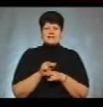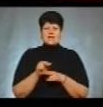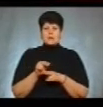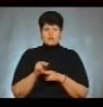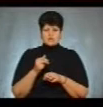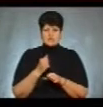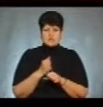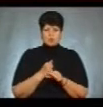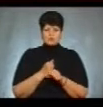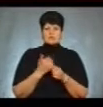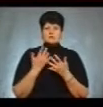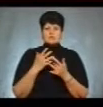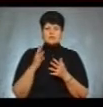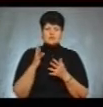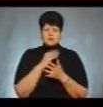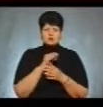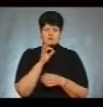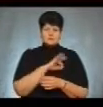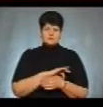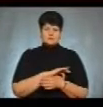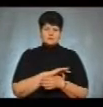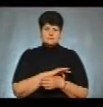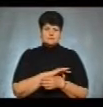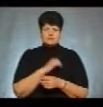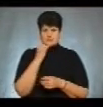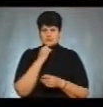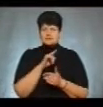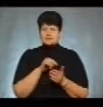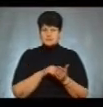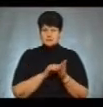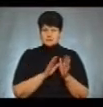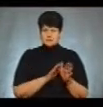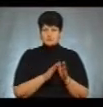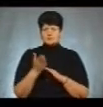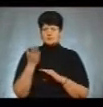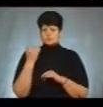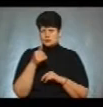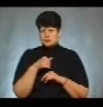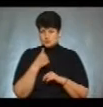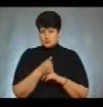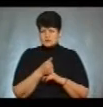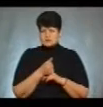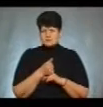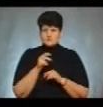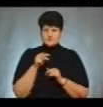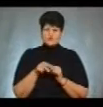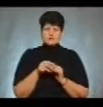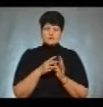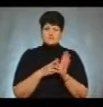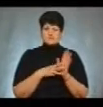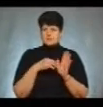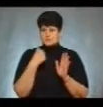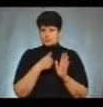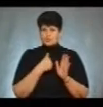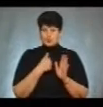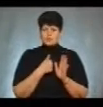ремонтних робіт і скільки вдалося освоїти врешті? Дякую за запитання. В прошлому році, в 2018